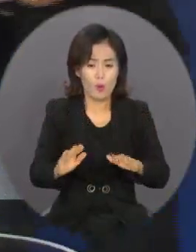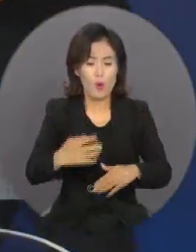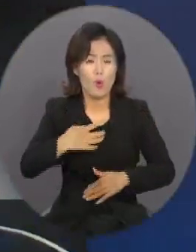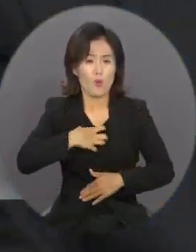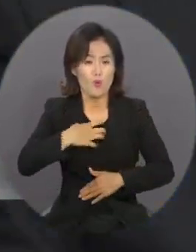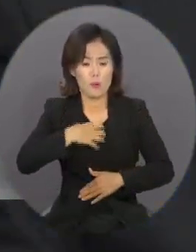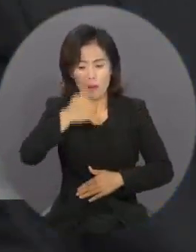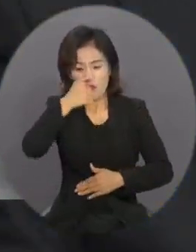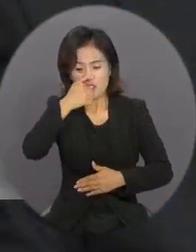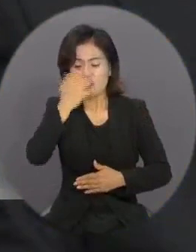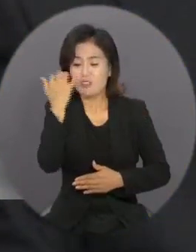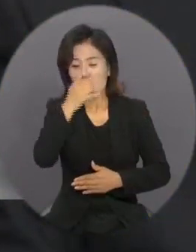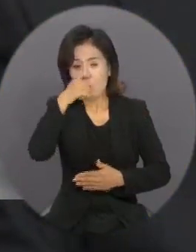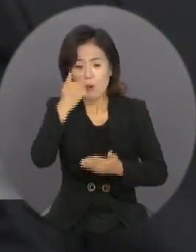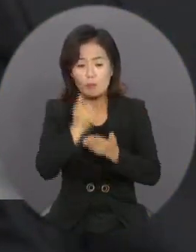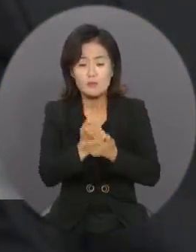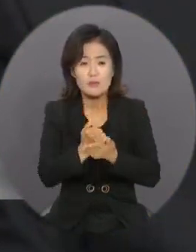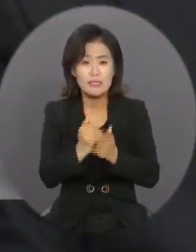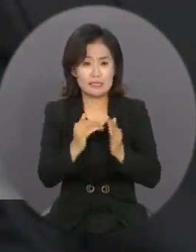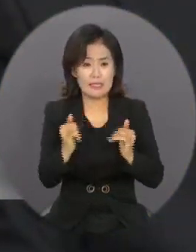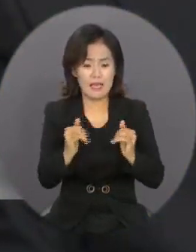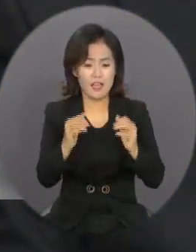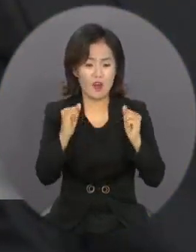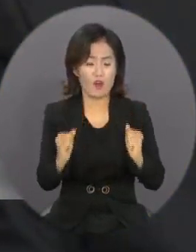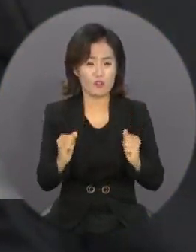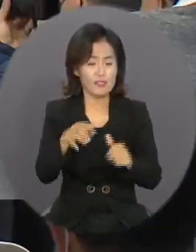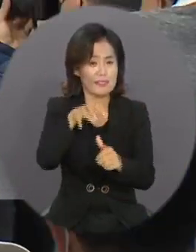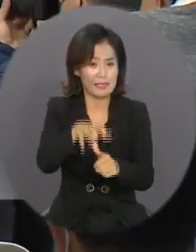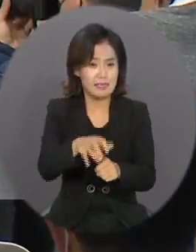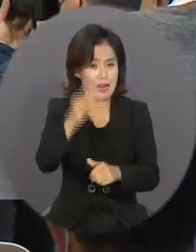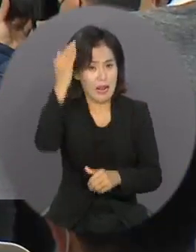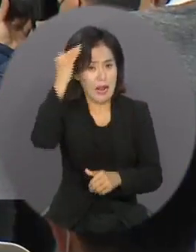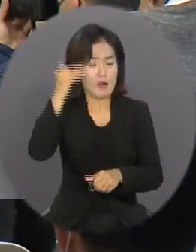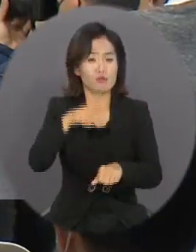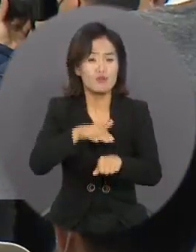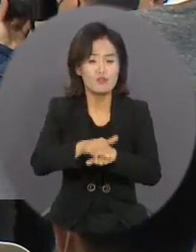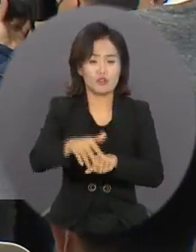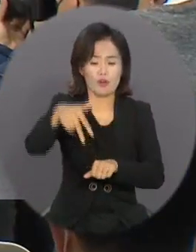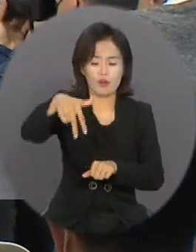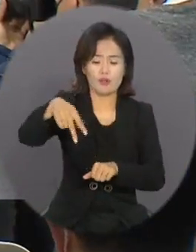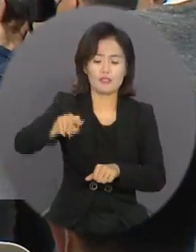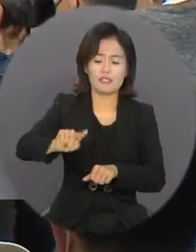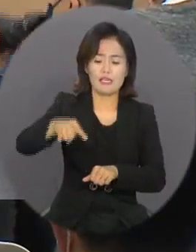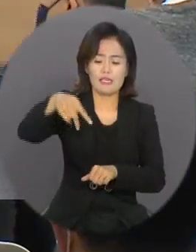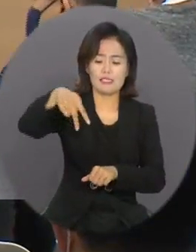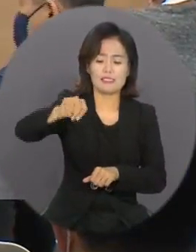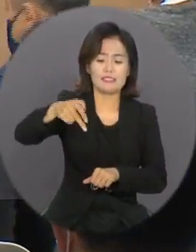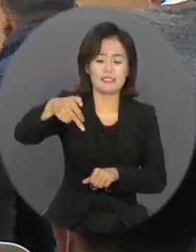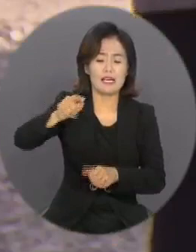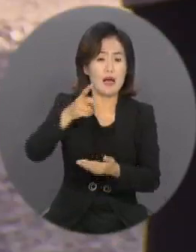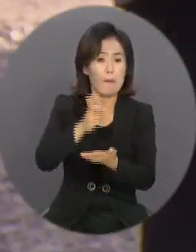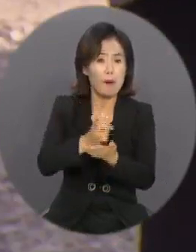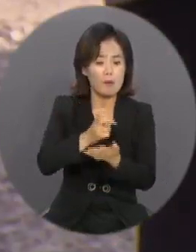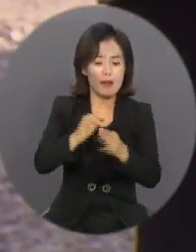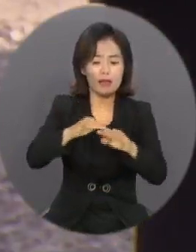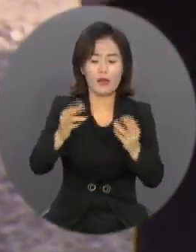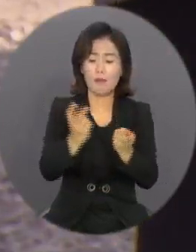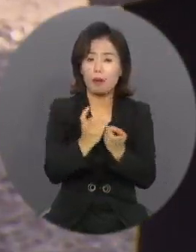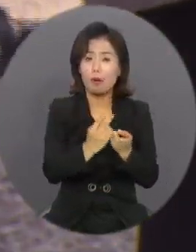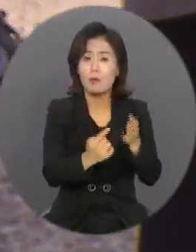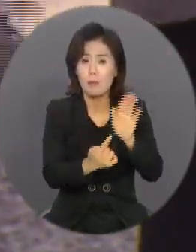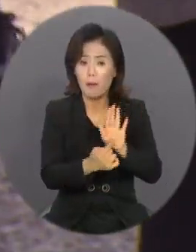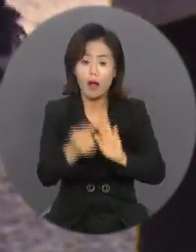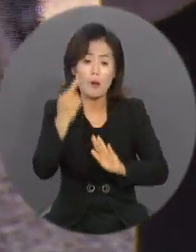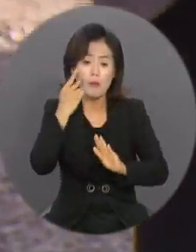고위험 성범죄자의 거주지를 제한하는 이른바 한국형 제시카법을 대책으로 내놨습니다.